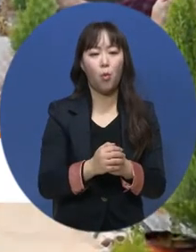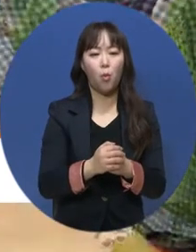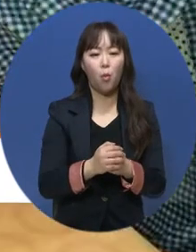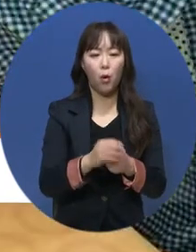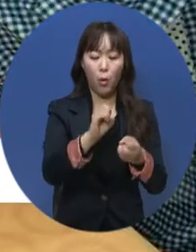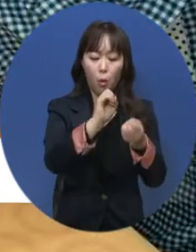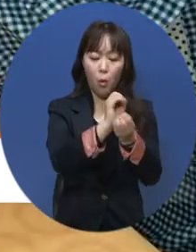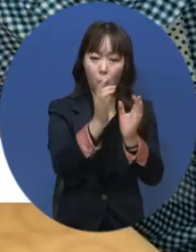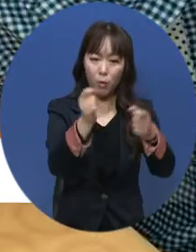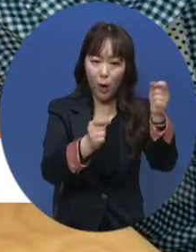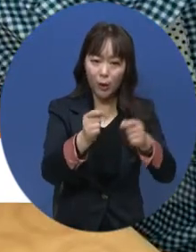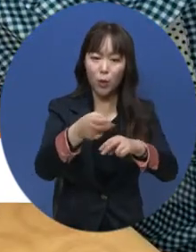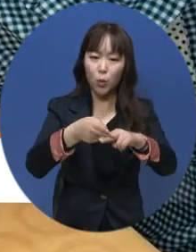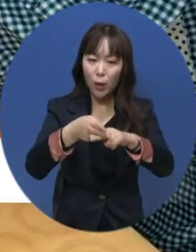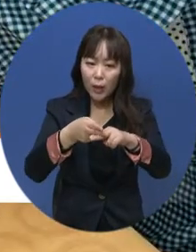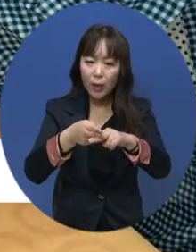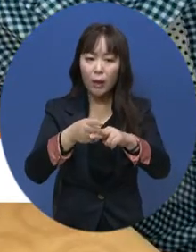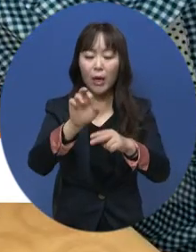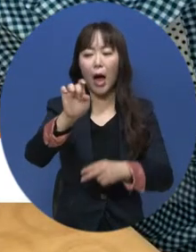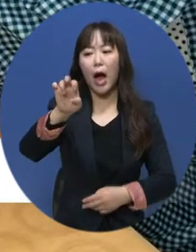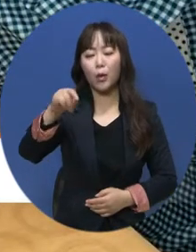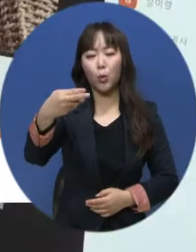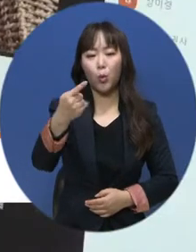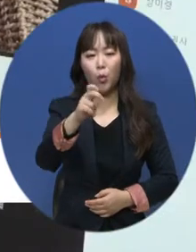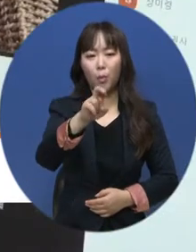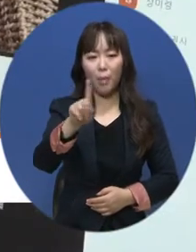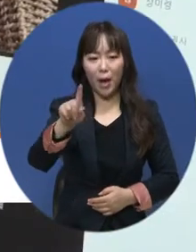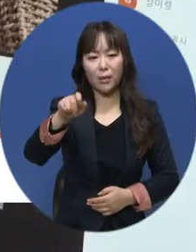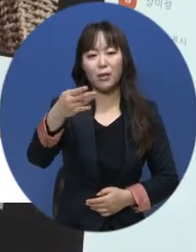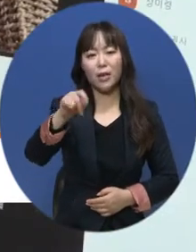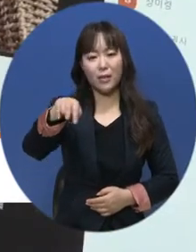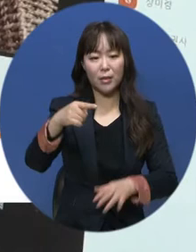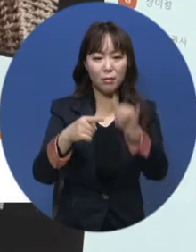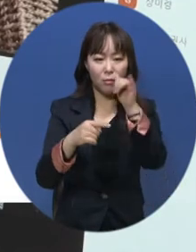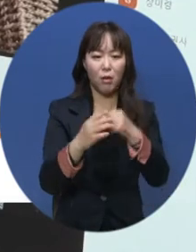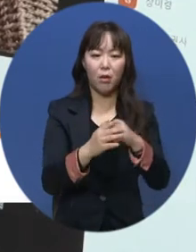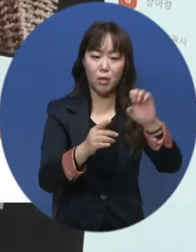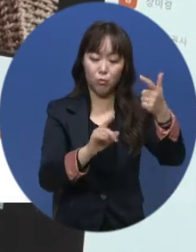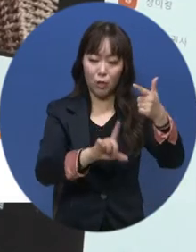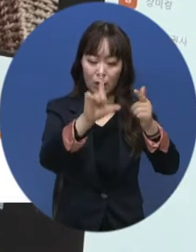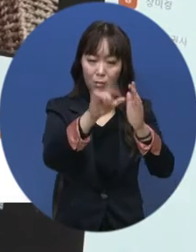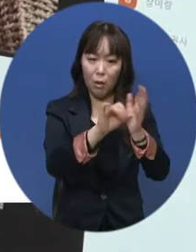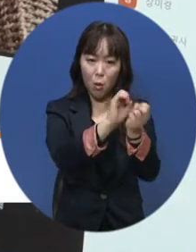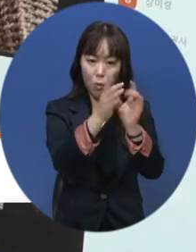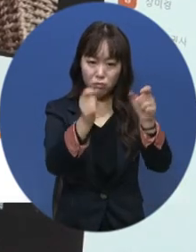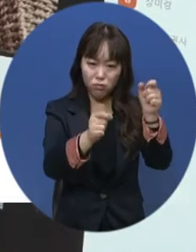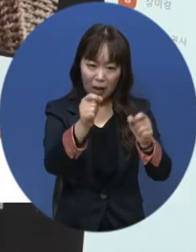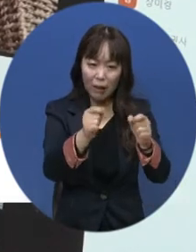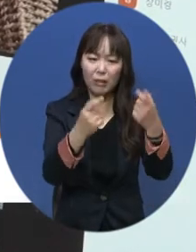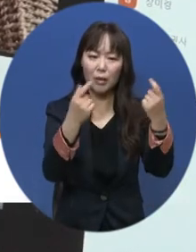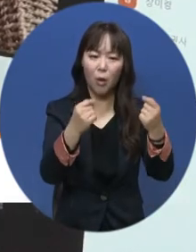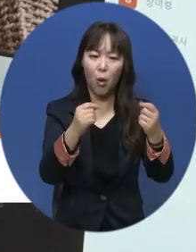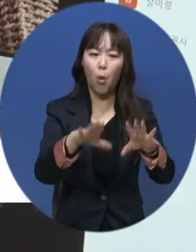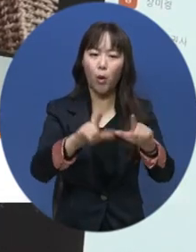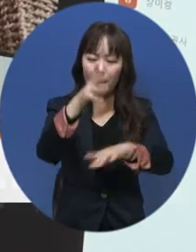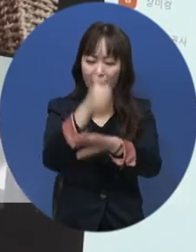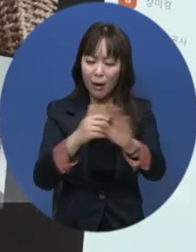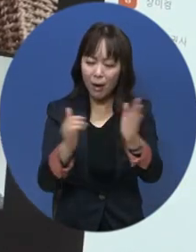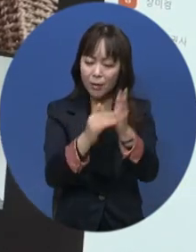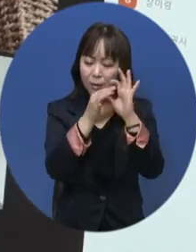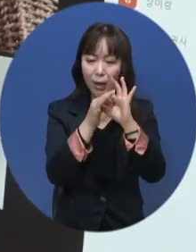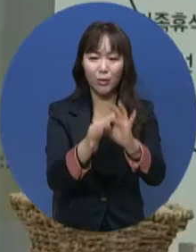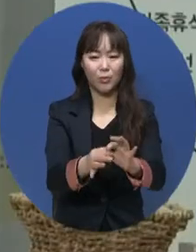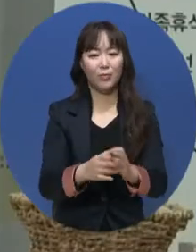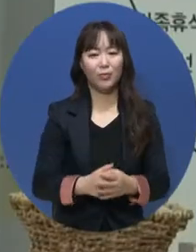원예, 요리, 아르마 클래스가 있는데요. 16일 원예 수업을 시작으로 올해 말까지 계속 진행된다고